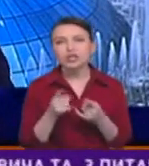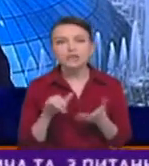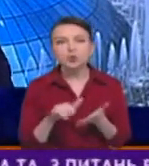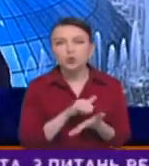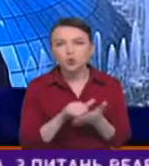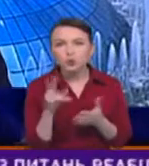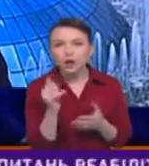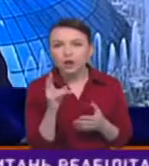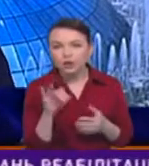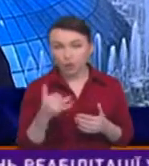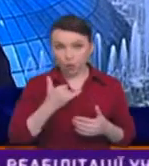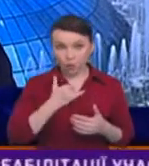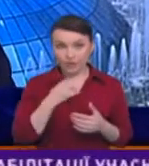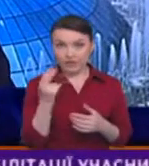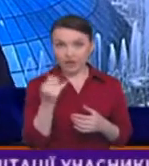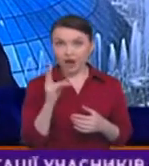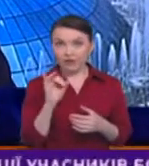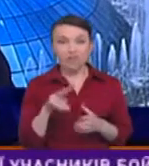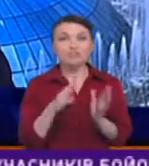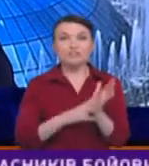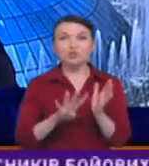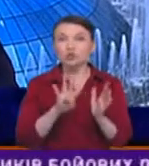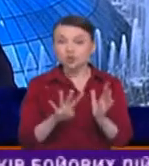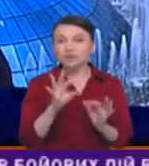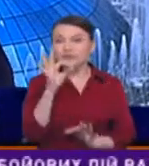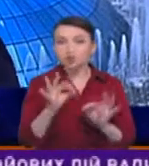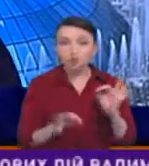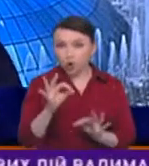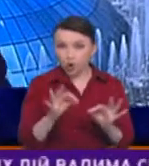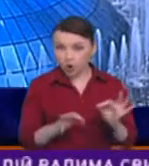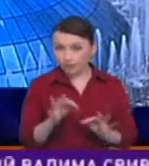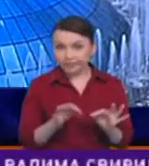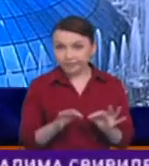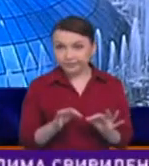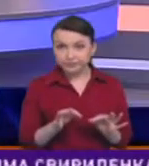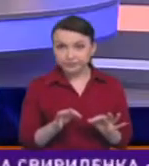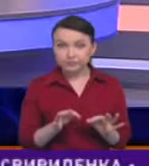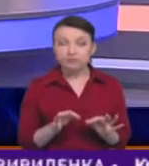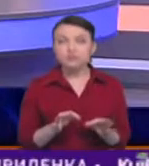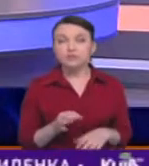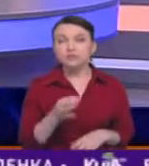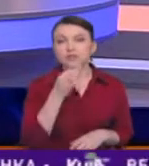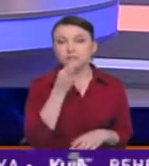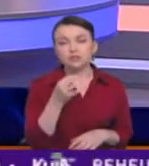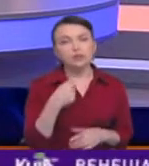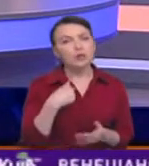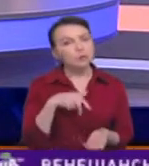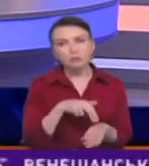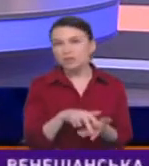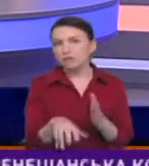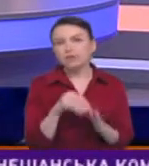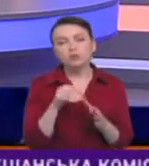в мене на каналі 94% людей серед 2500, що проголосували за 3 години, сказали, ми йдемо на вибори, де б ми не